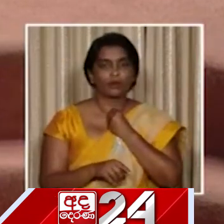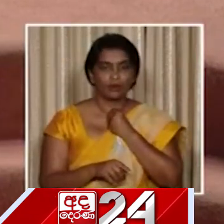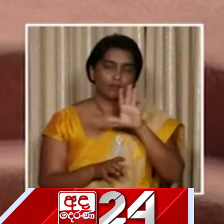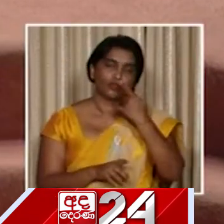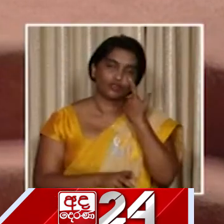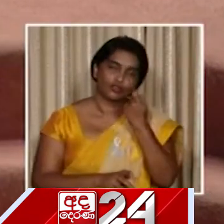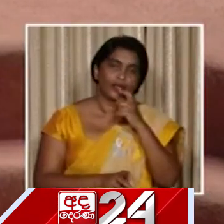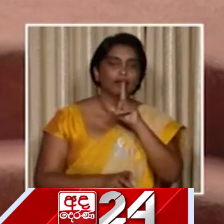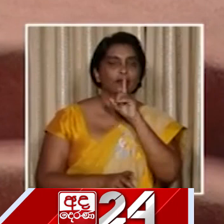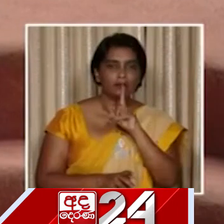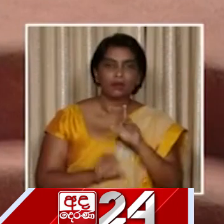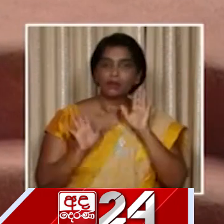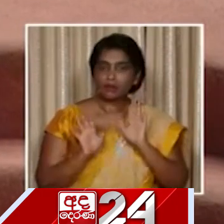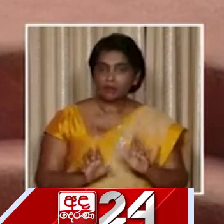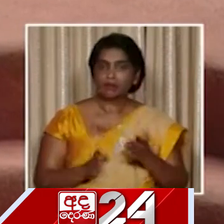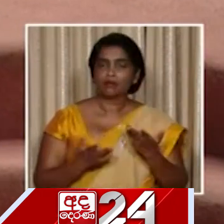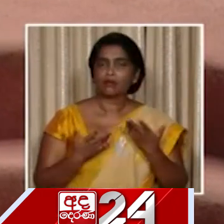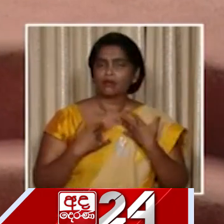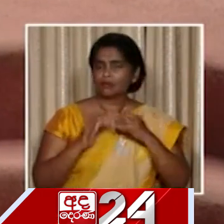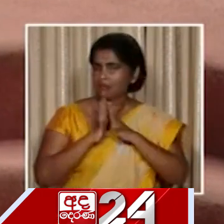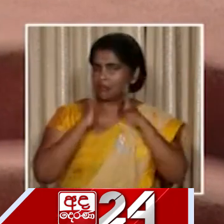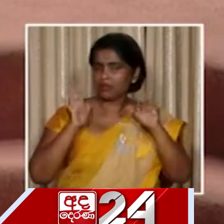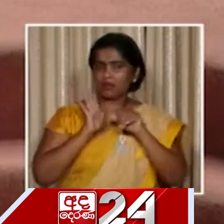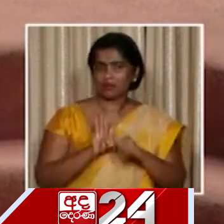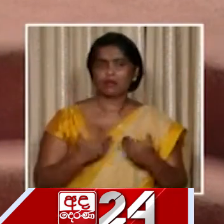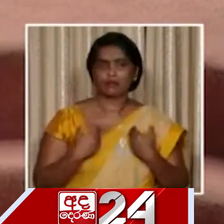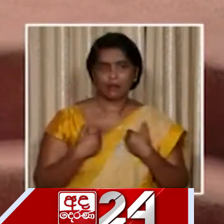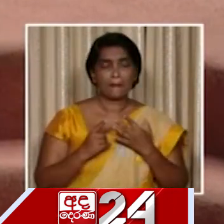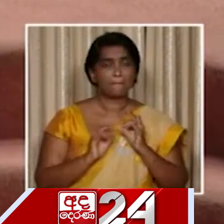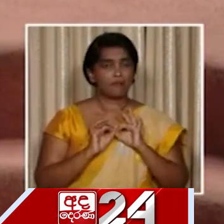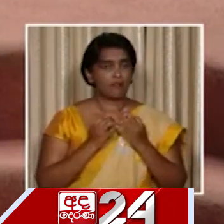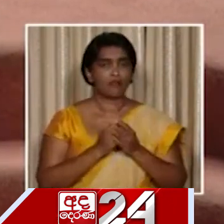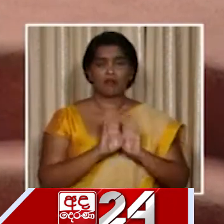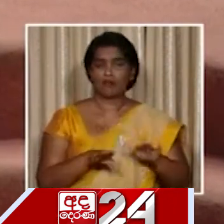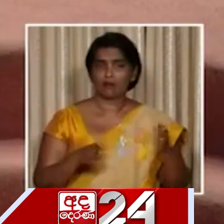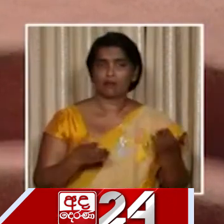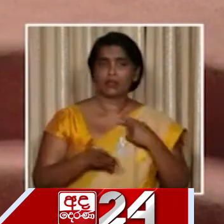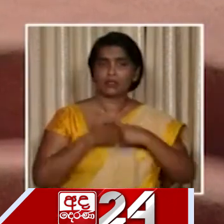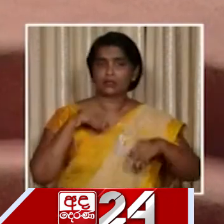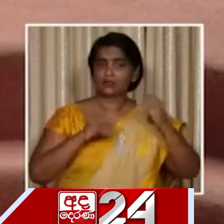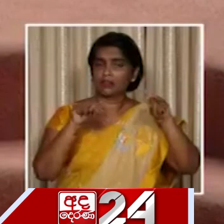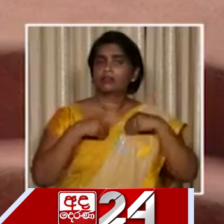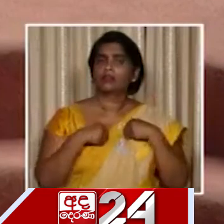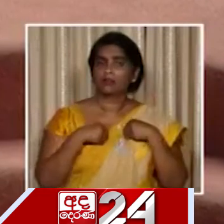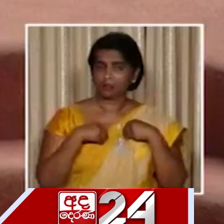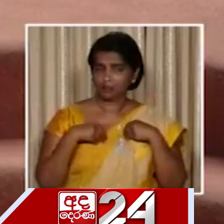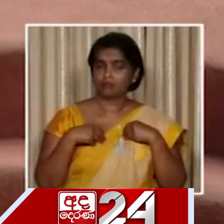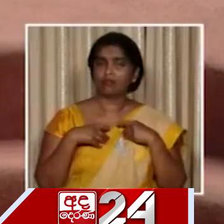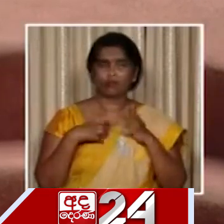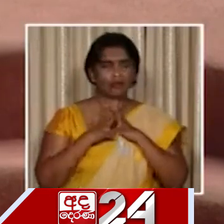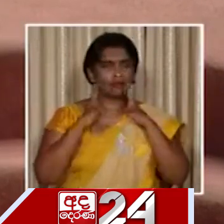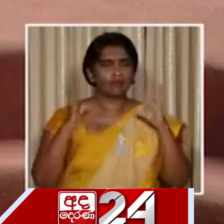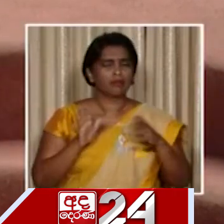සමාව ගත්තා. නමුත් මට පුදුම විදිහ අසාධාරණයක් වුණේ මට මගේ පවුලට දරුවන්ට මට ඡන්ද දීපු ඡන්දදායකවන්ට